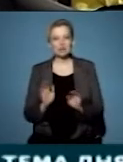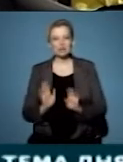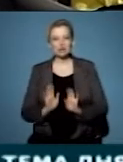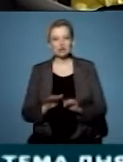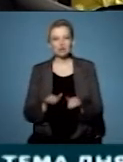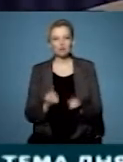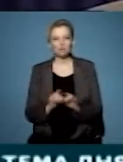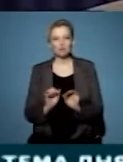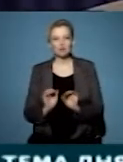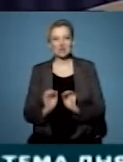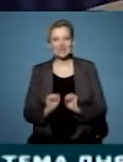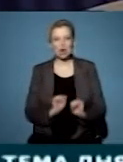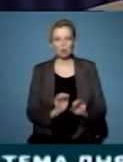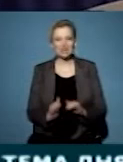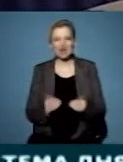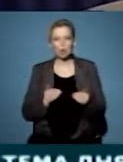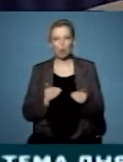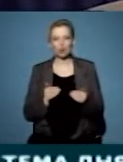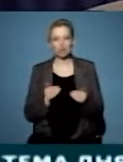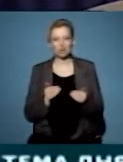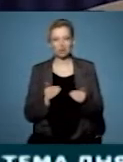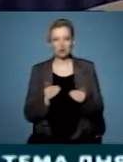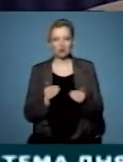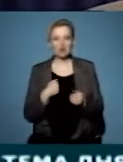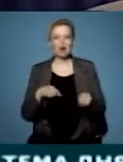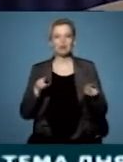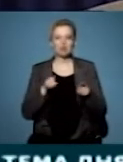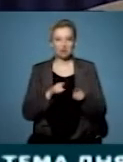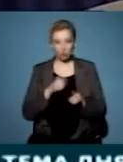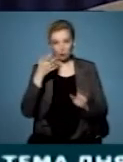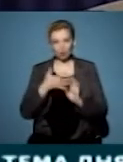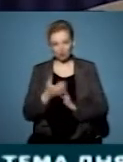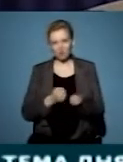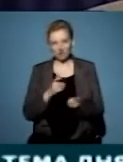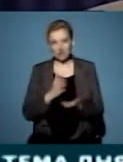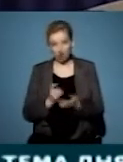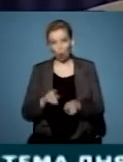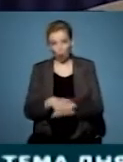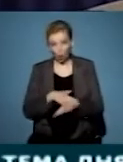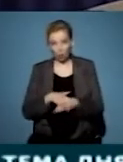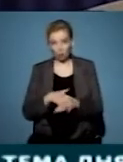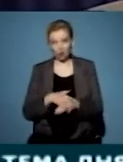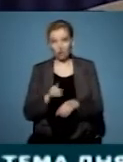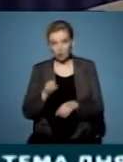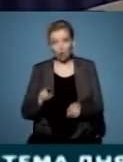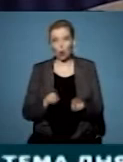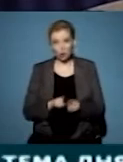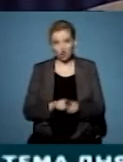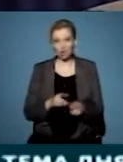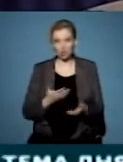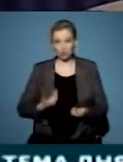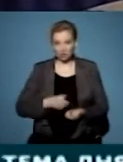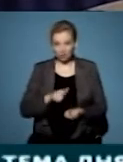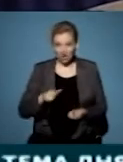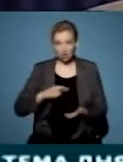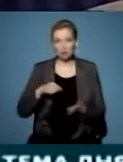можна стримувати. Але я також розумію і перевізників, які є громадою, вони також наші